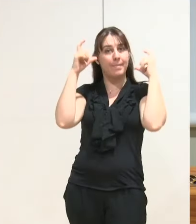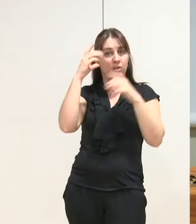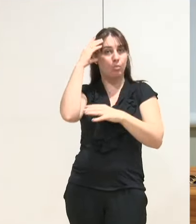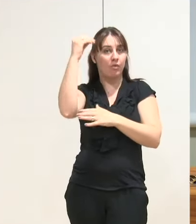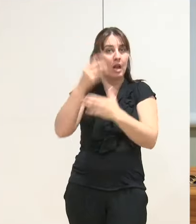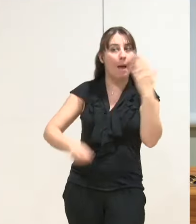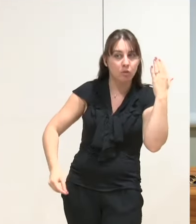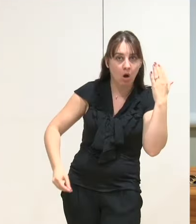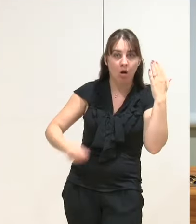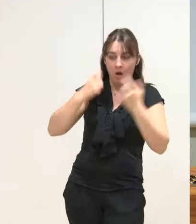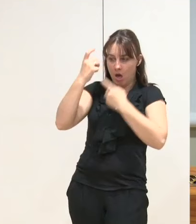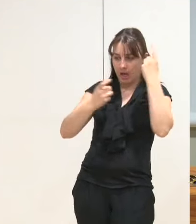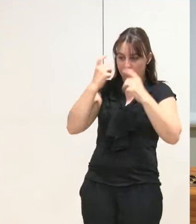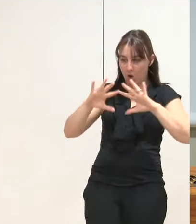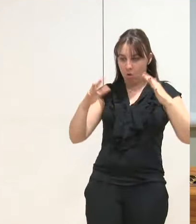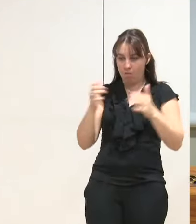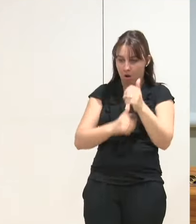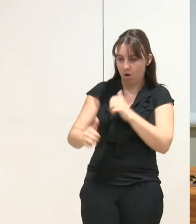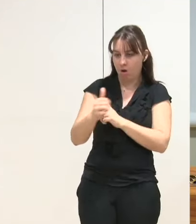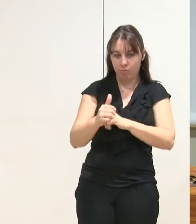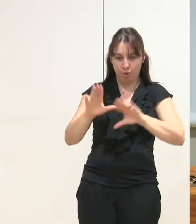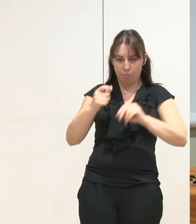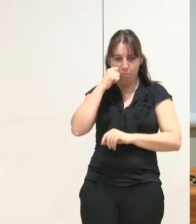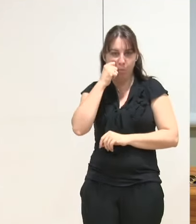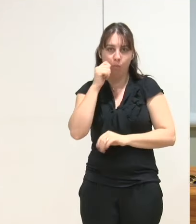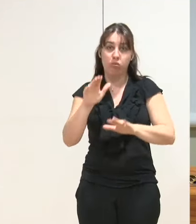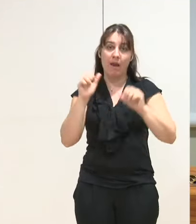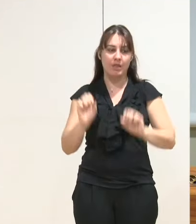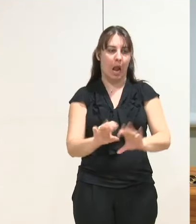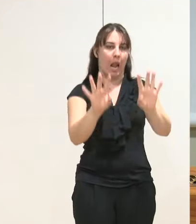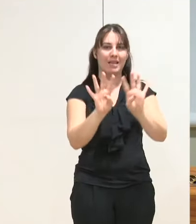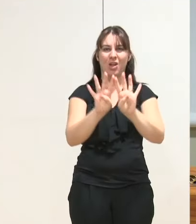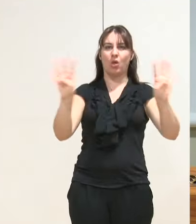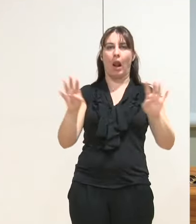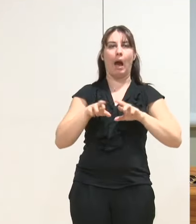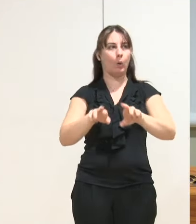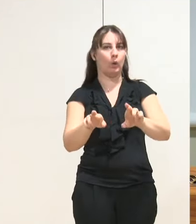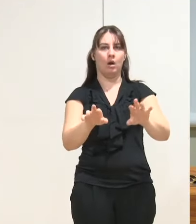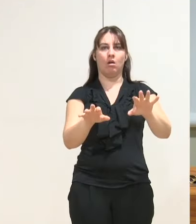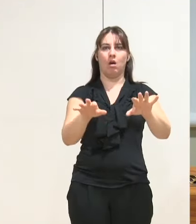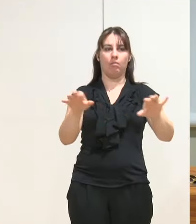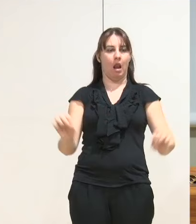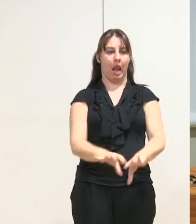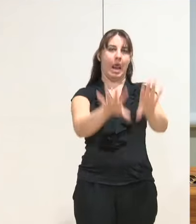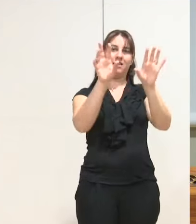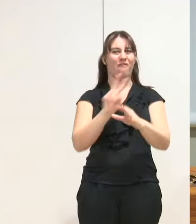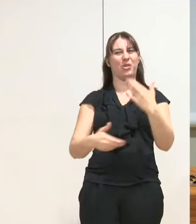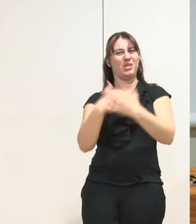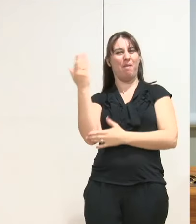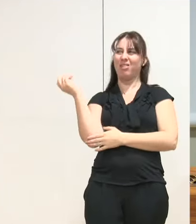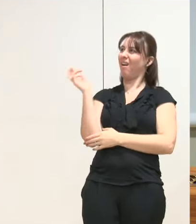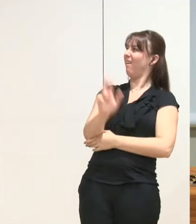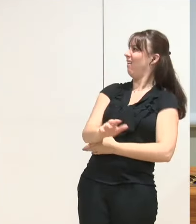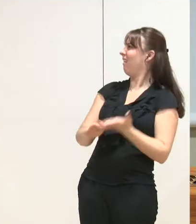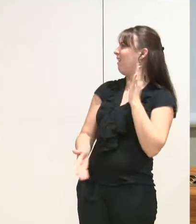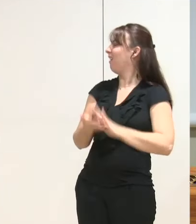comment on assure une présence et ne pas laisser des enfants dans la rue un vendredi matin quel